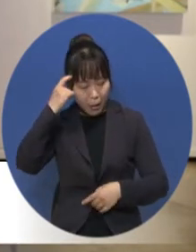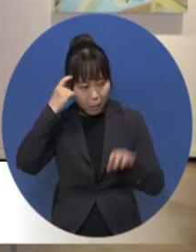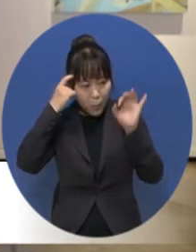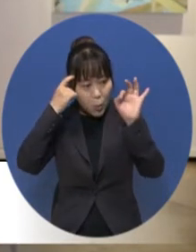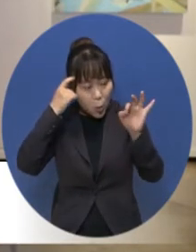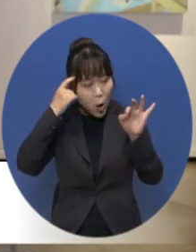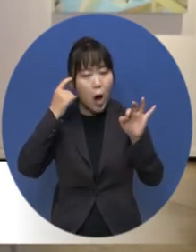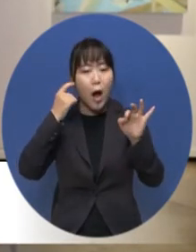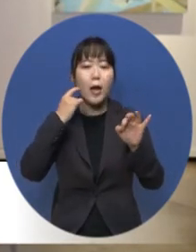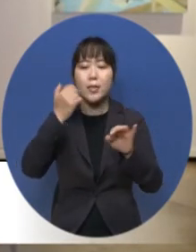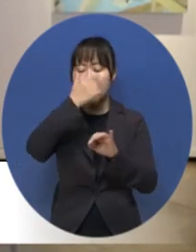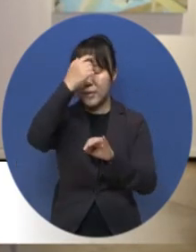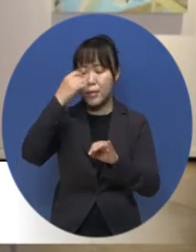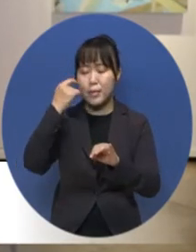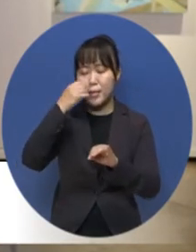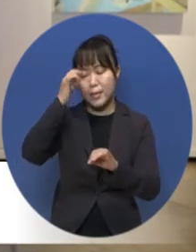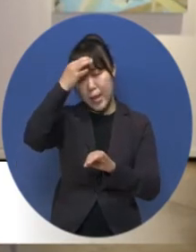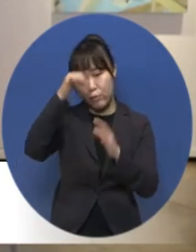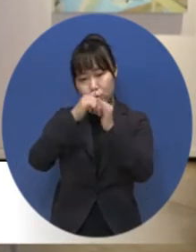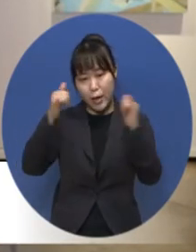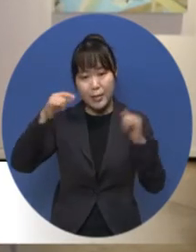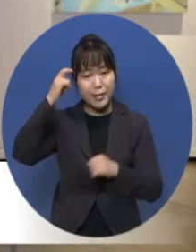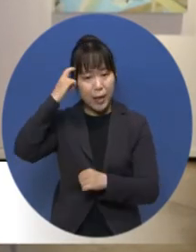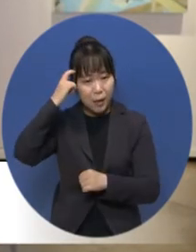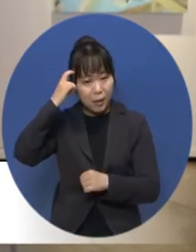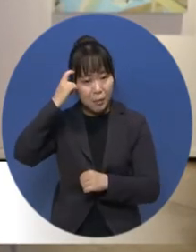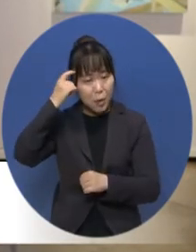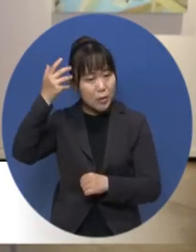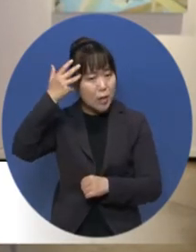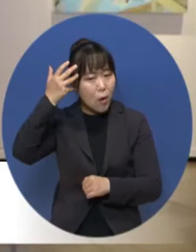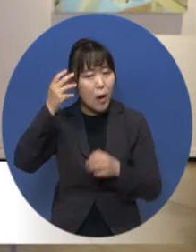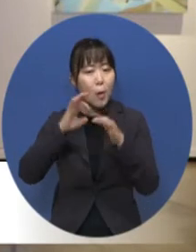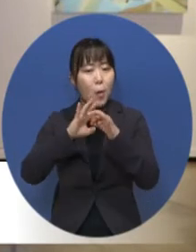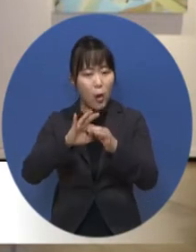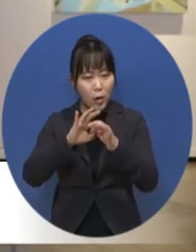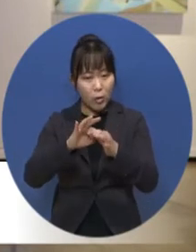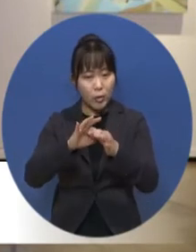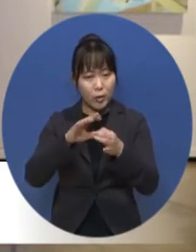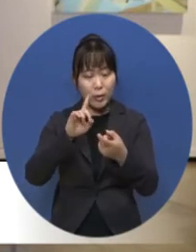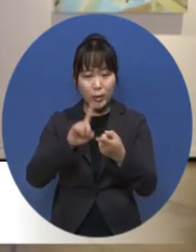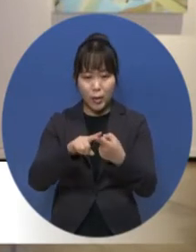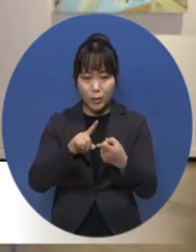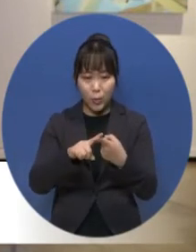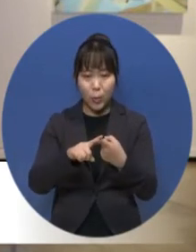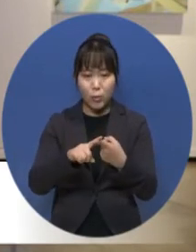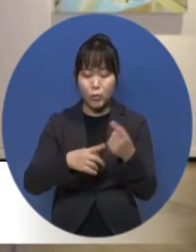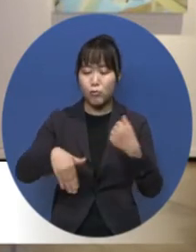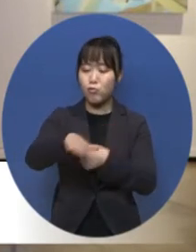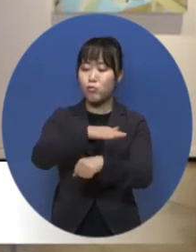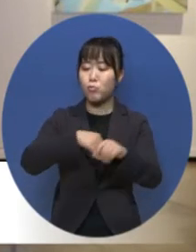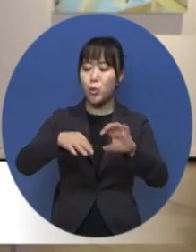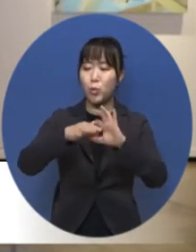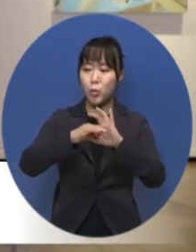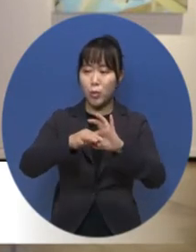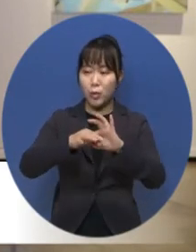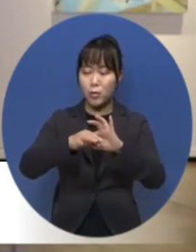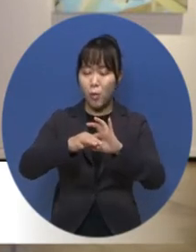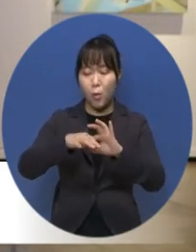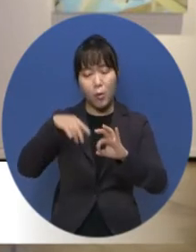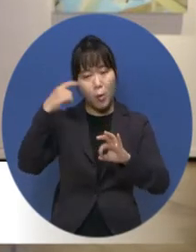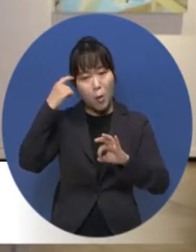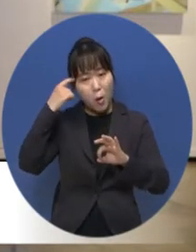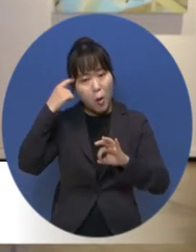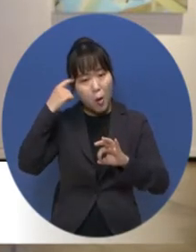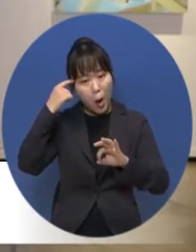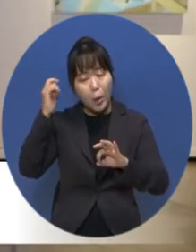그 예술가의 상상이나 철학이나 이런 그 부분들을 그 주변을 통해서 돌아올 수 있는